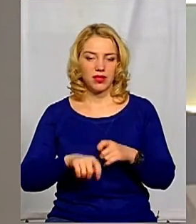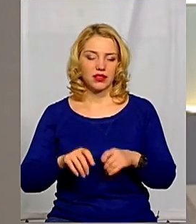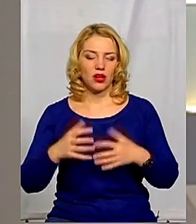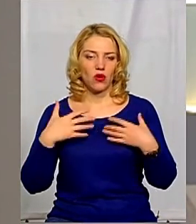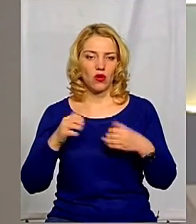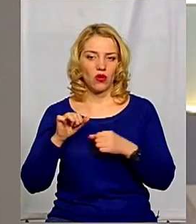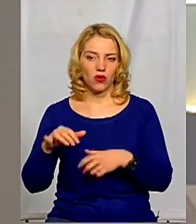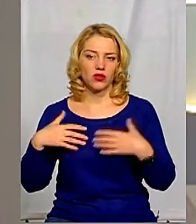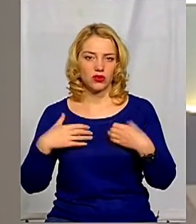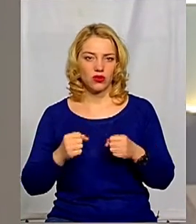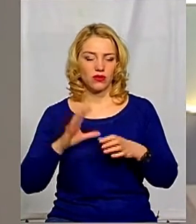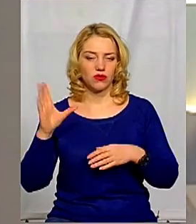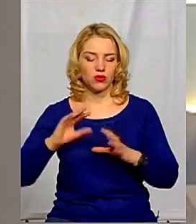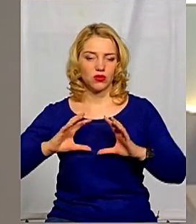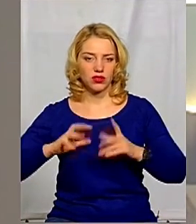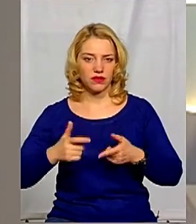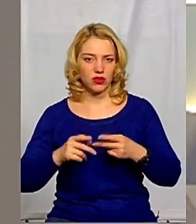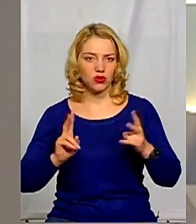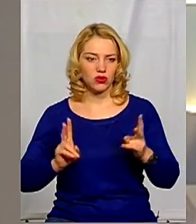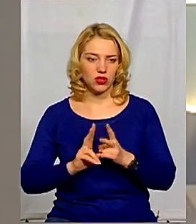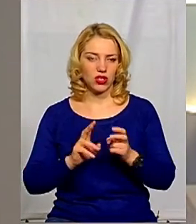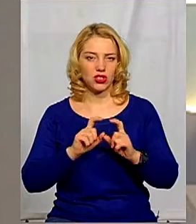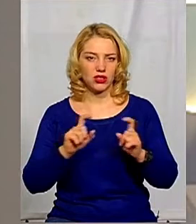здоров'я усього світу зустрічалися у штаб-квартирі